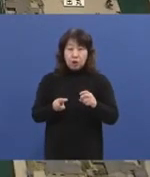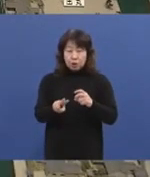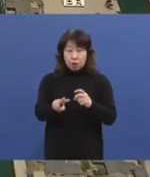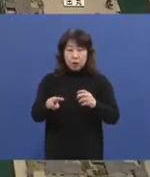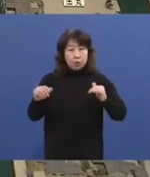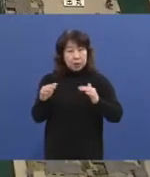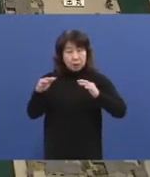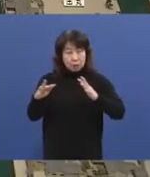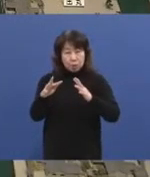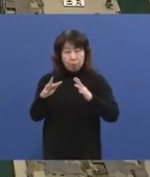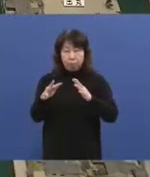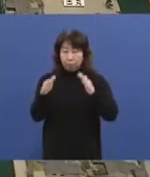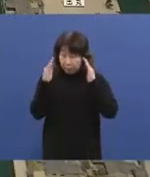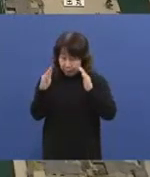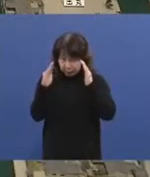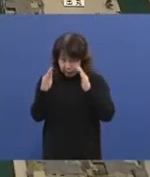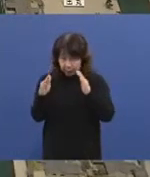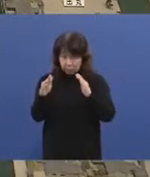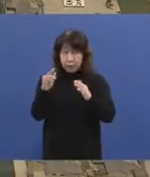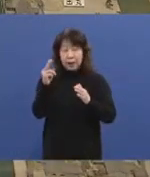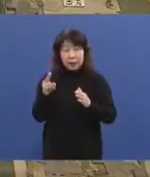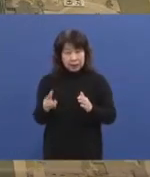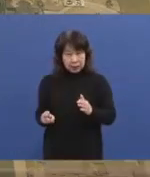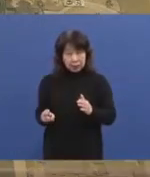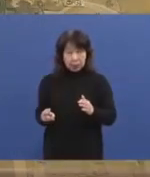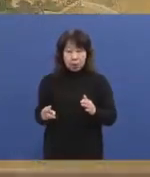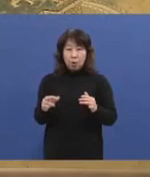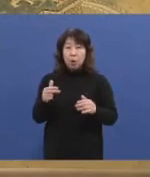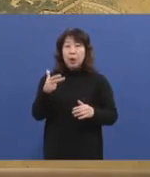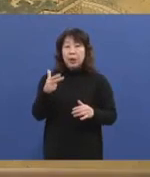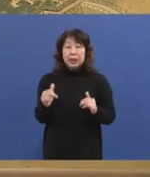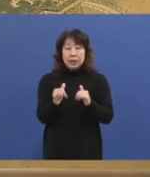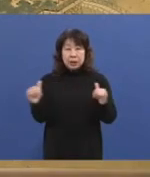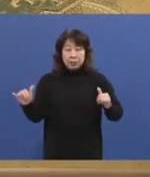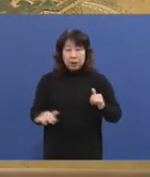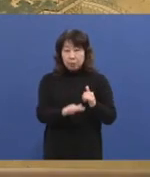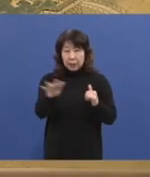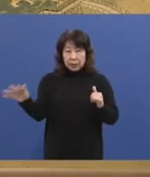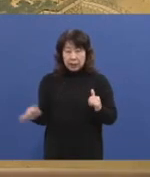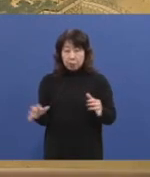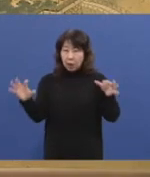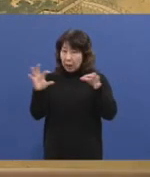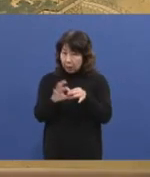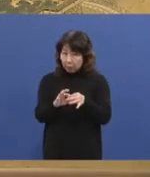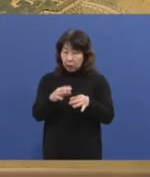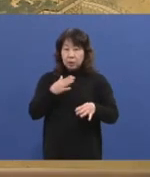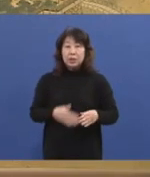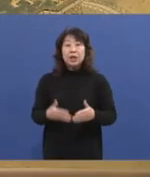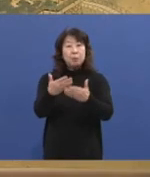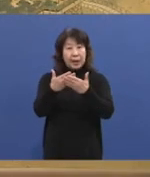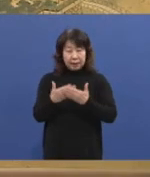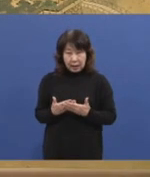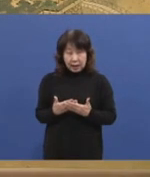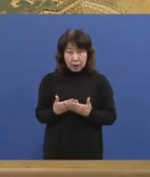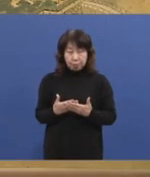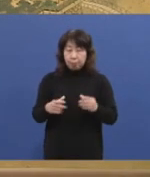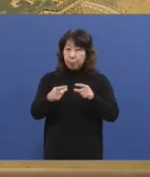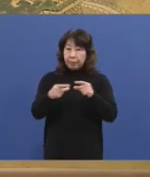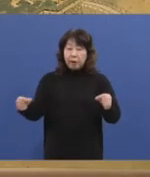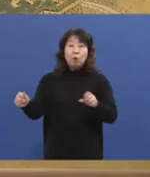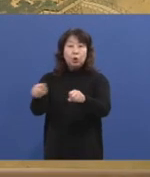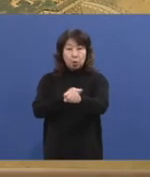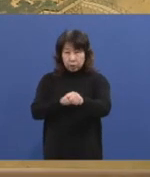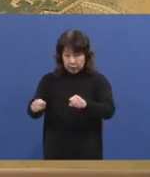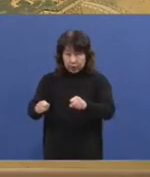たようなんです。そんなことから市民の皆様にもこの将棋との関わりというのを知っていただいて、日本独自